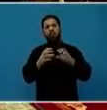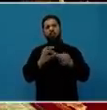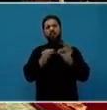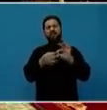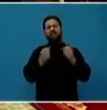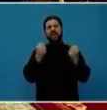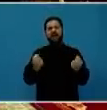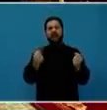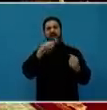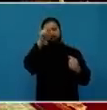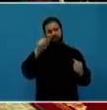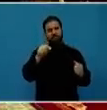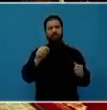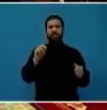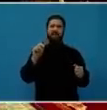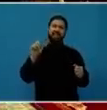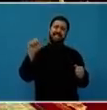Acum, bineînțeles,